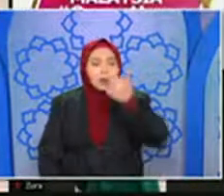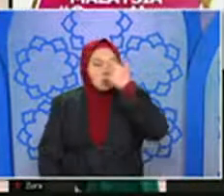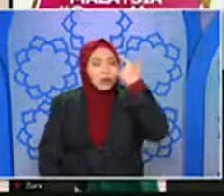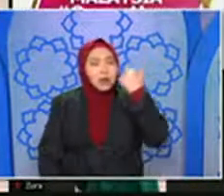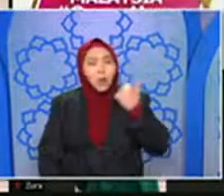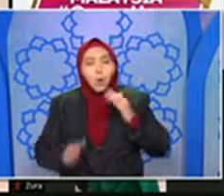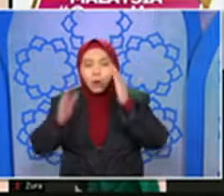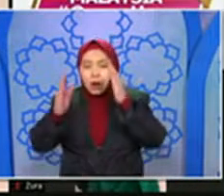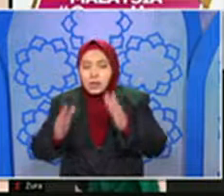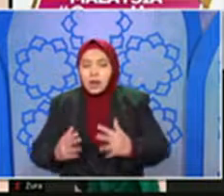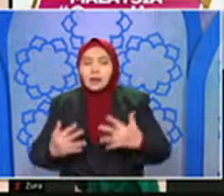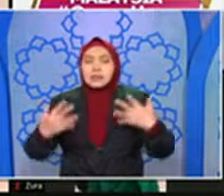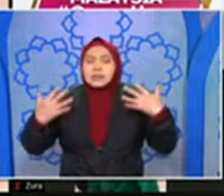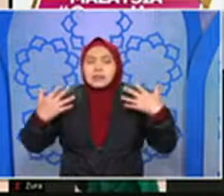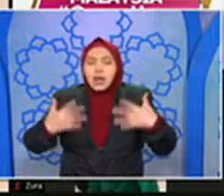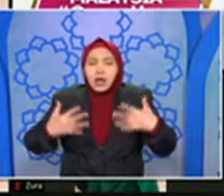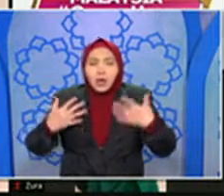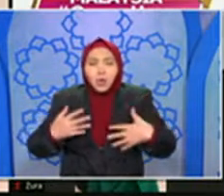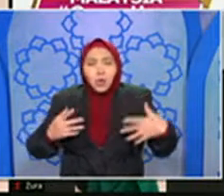سيذكر من يخشى